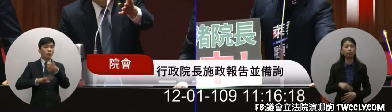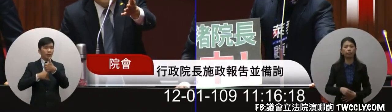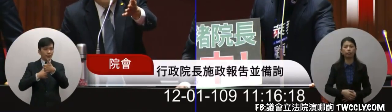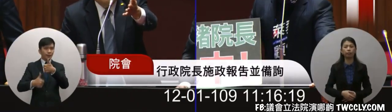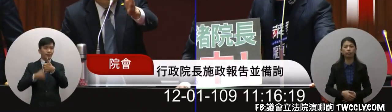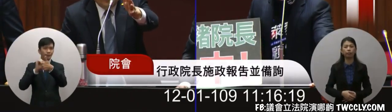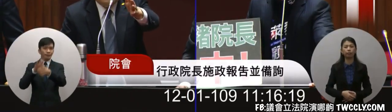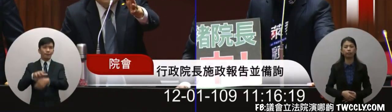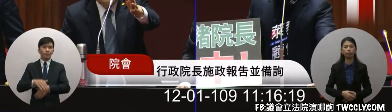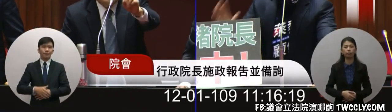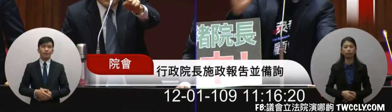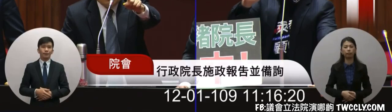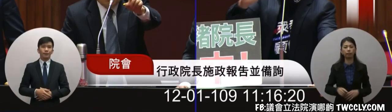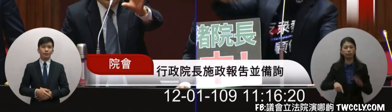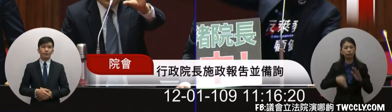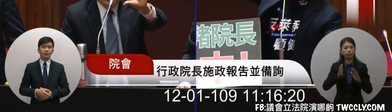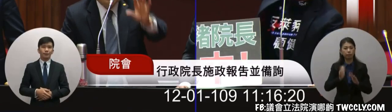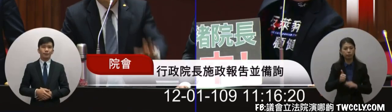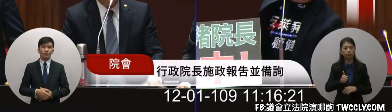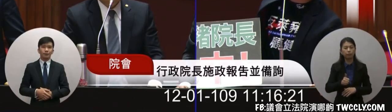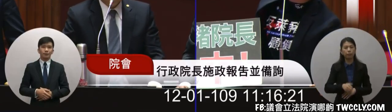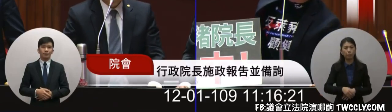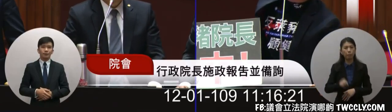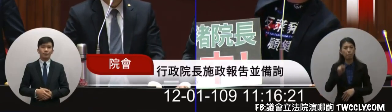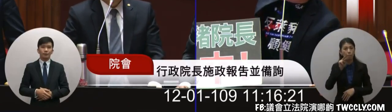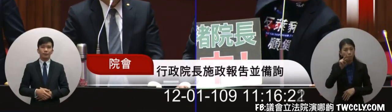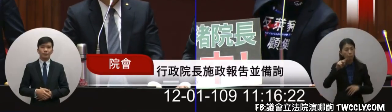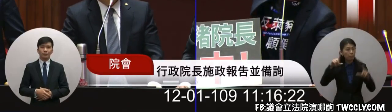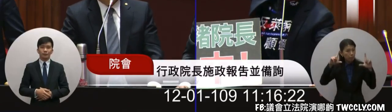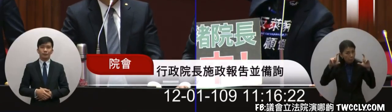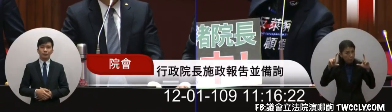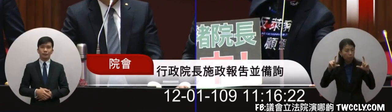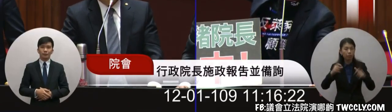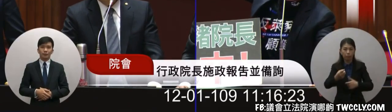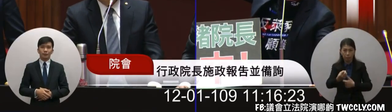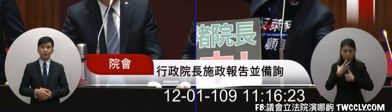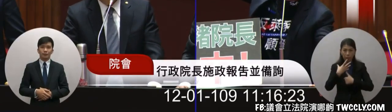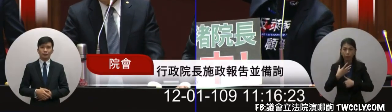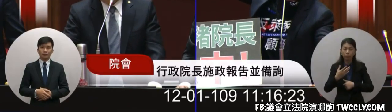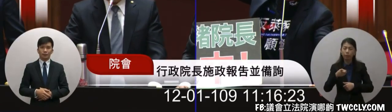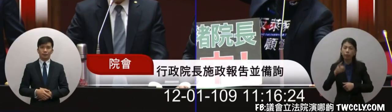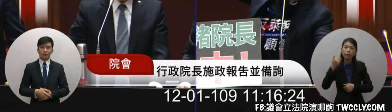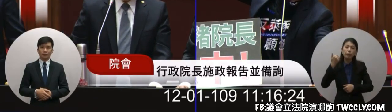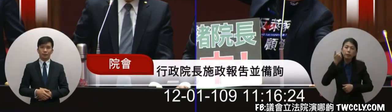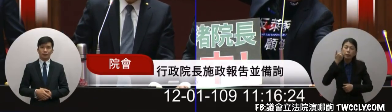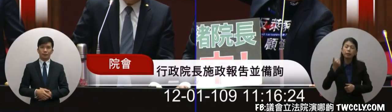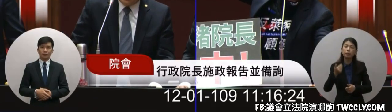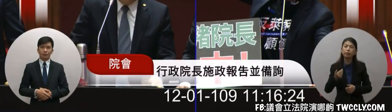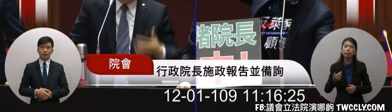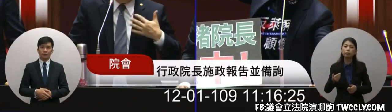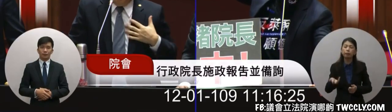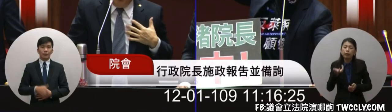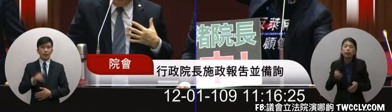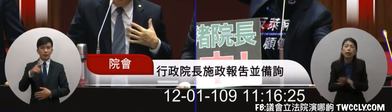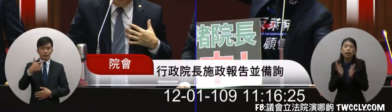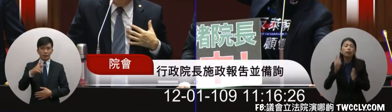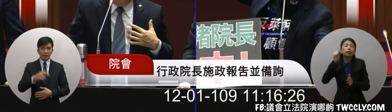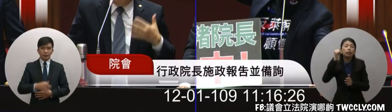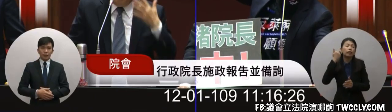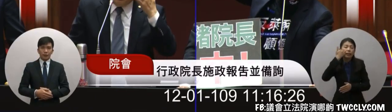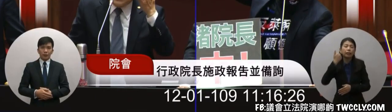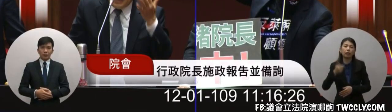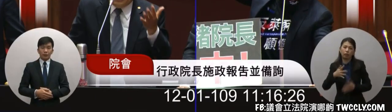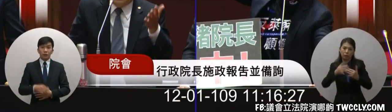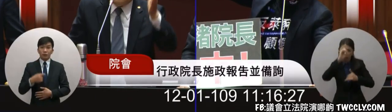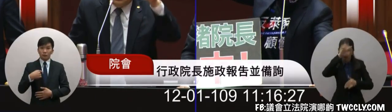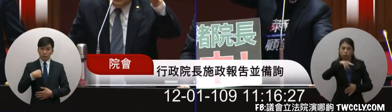话对。 院长，我觉得没有办法。你看的这个照片，你告诉我们这是谁挑起的嘛？ 不是， 这个就是你民进党